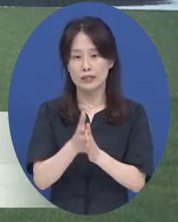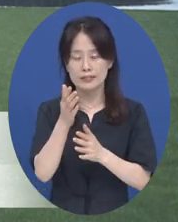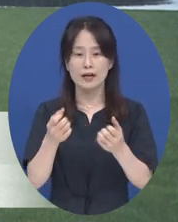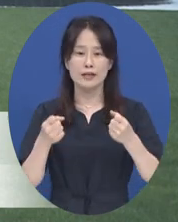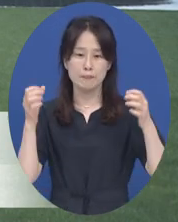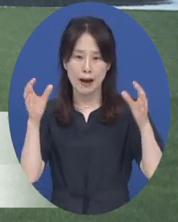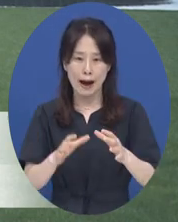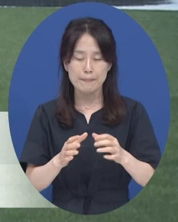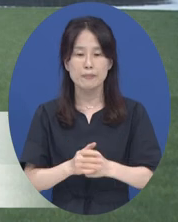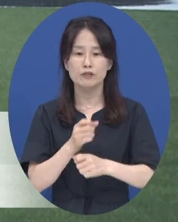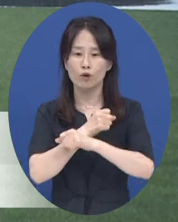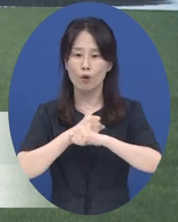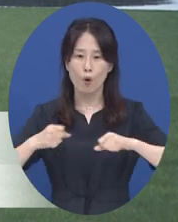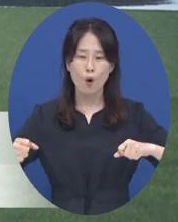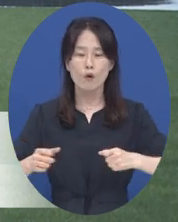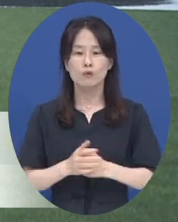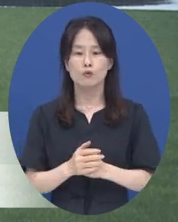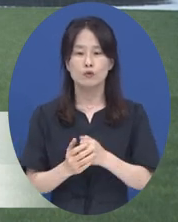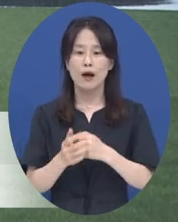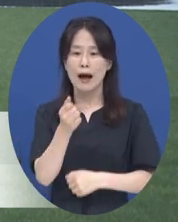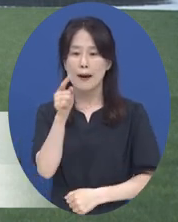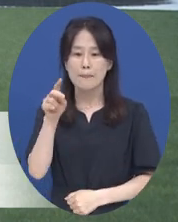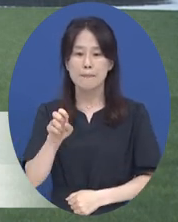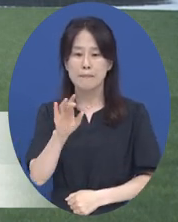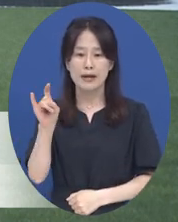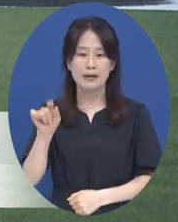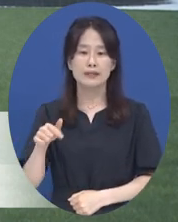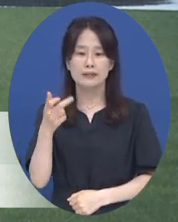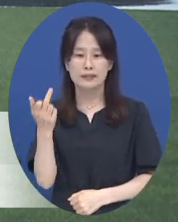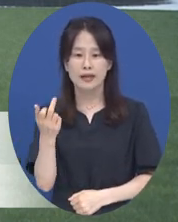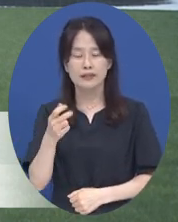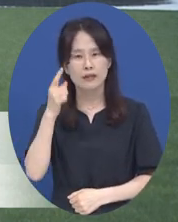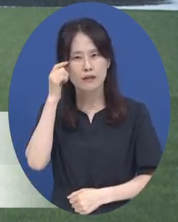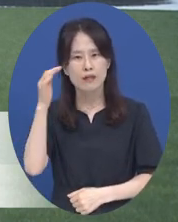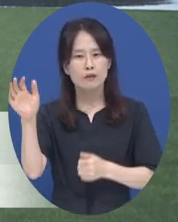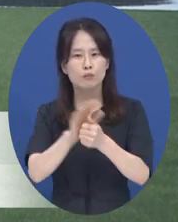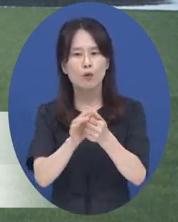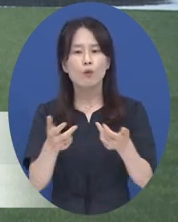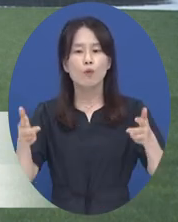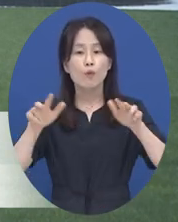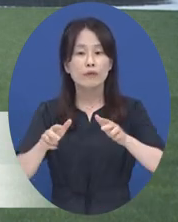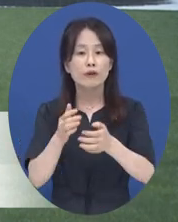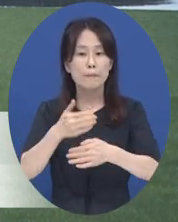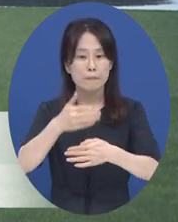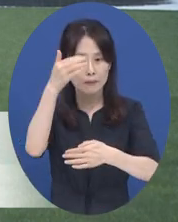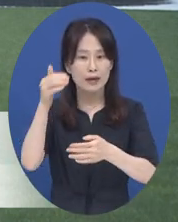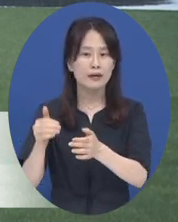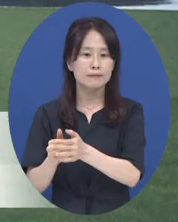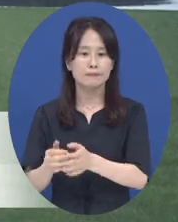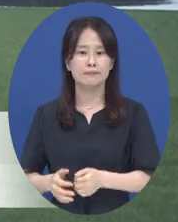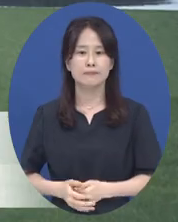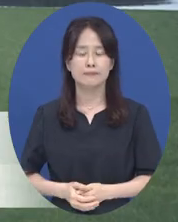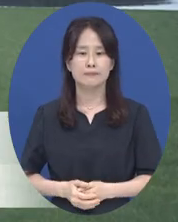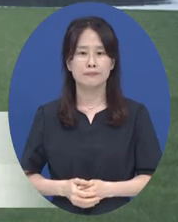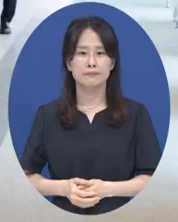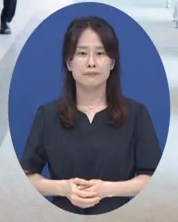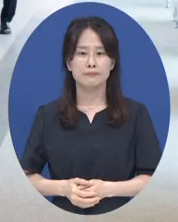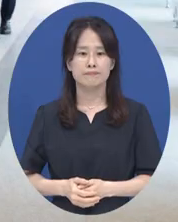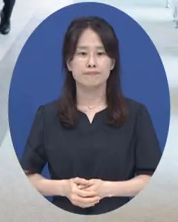상생 협력해 전국 첫 광역 화장시설인 한백산 추모공원에 문을 열었습니다. 구영실 기자가 취재했습니다.